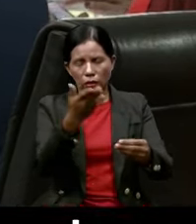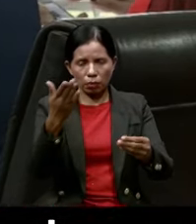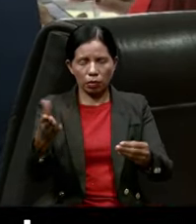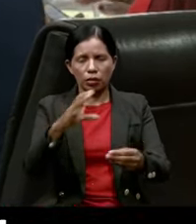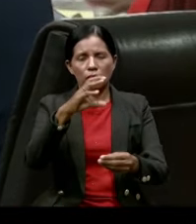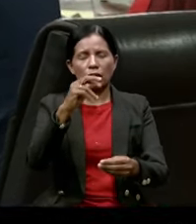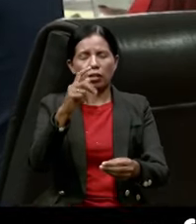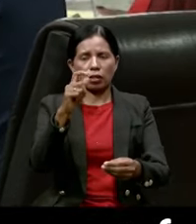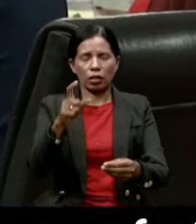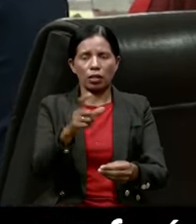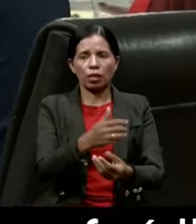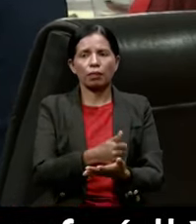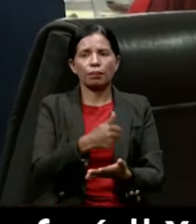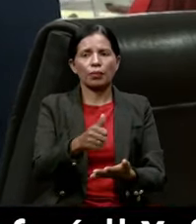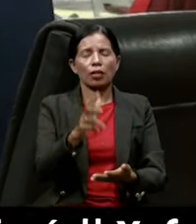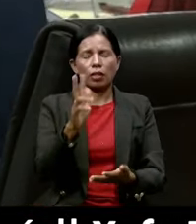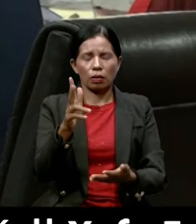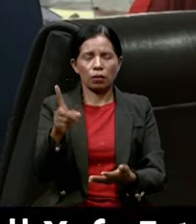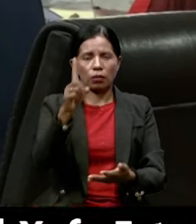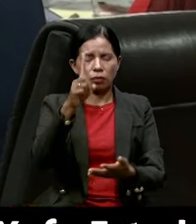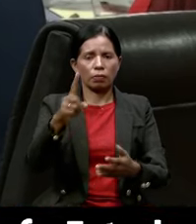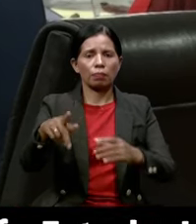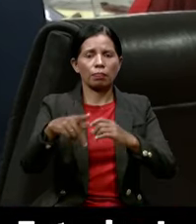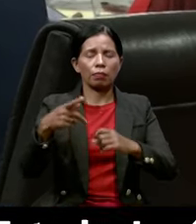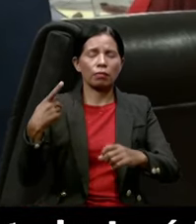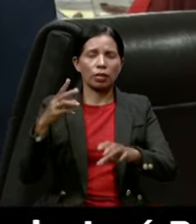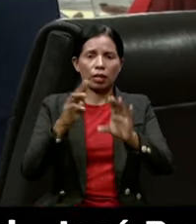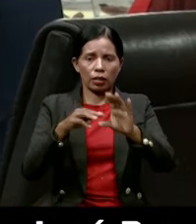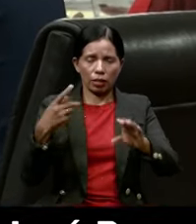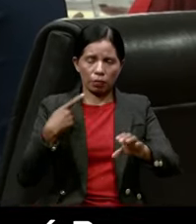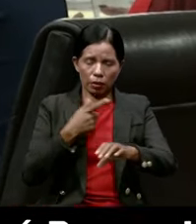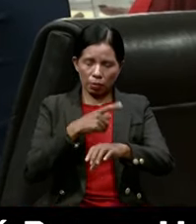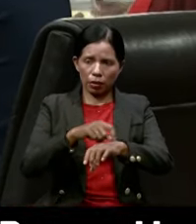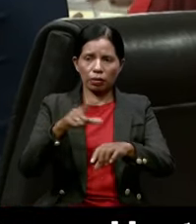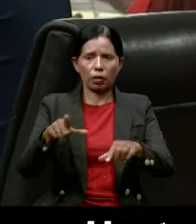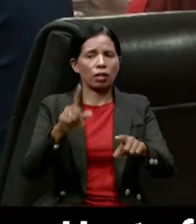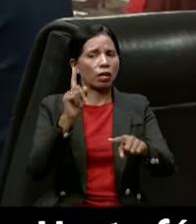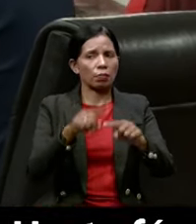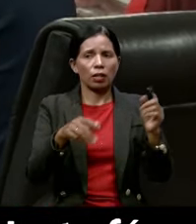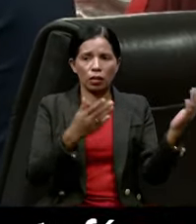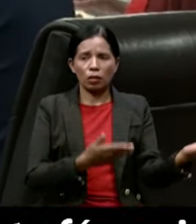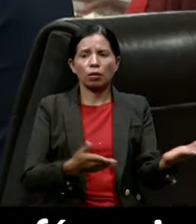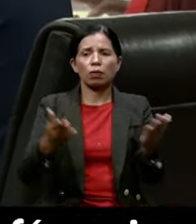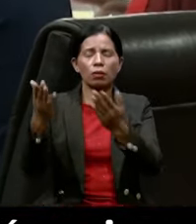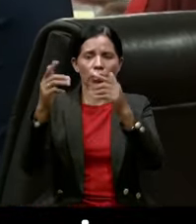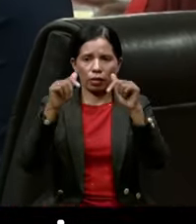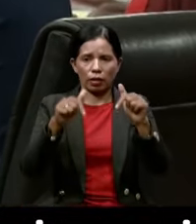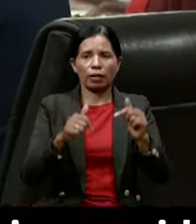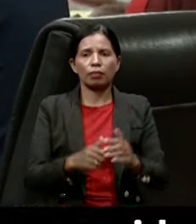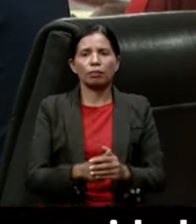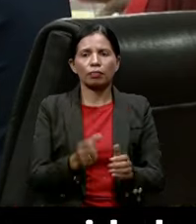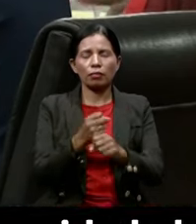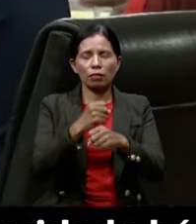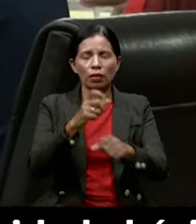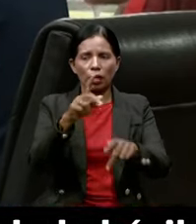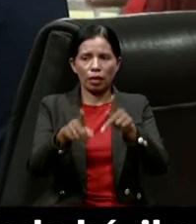hukun. 31 kadera sa parlamento dane. Mai be la bele lori dane. Halu